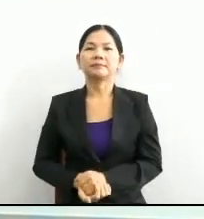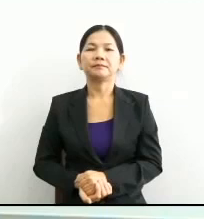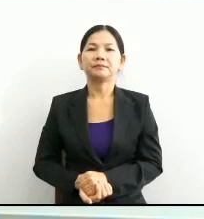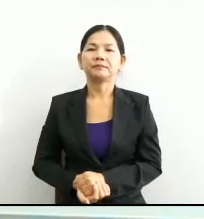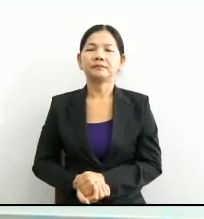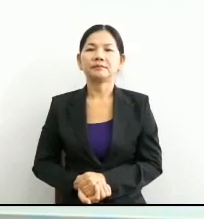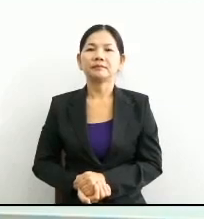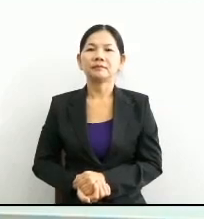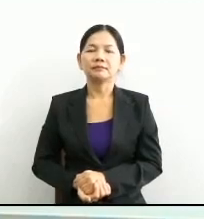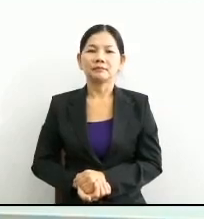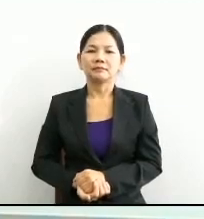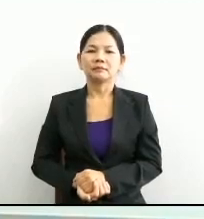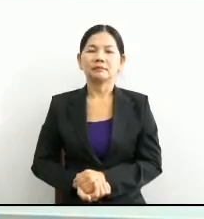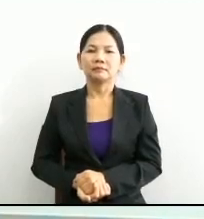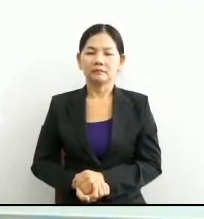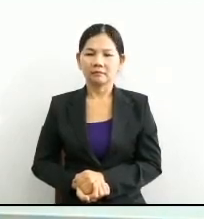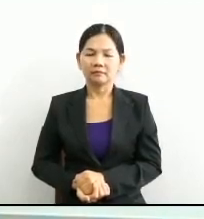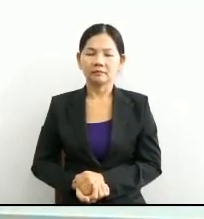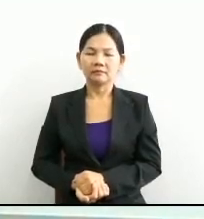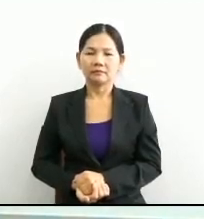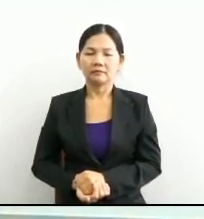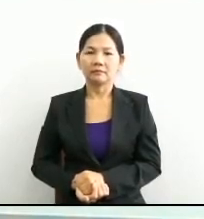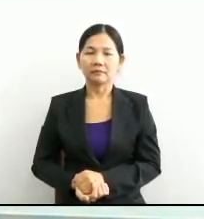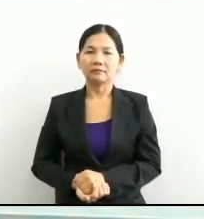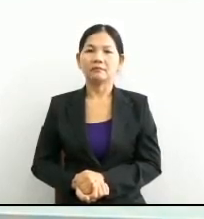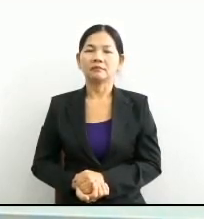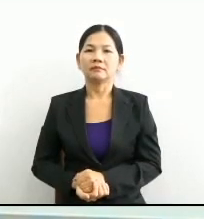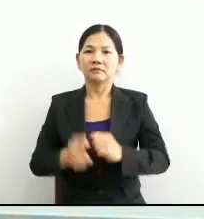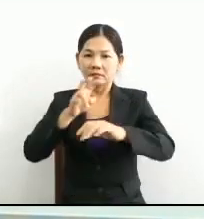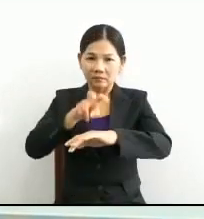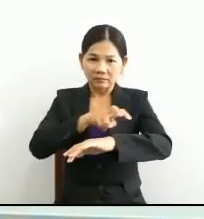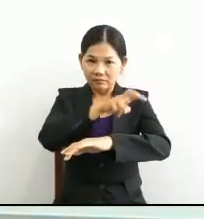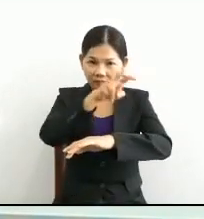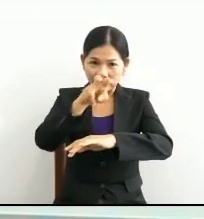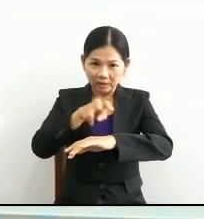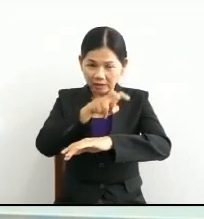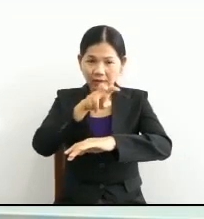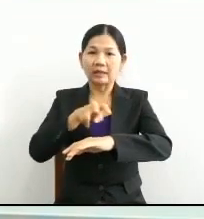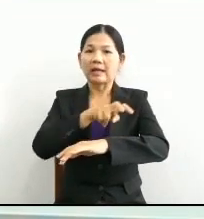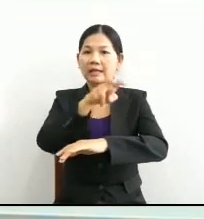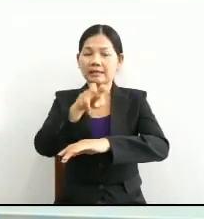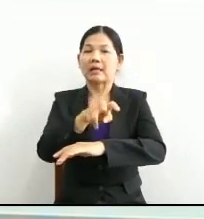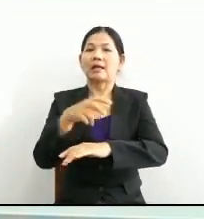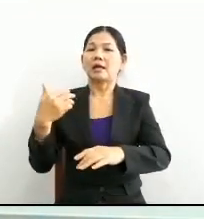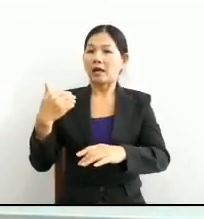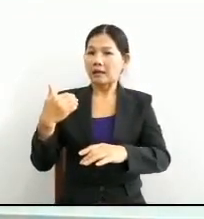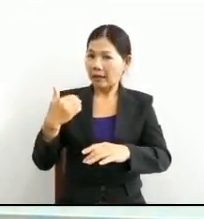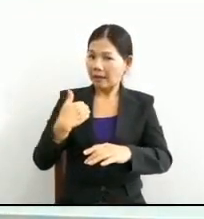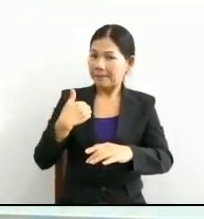nè kêu con xoài rau con dưa pía rẻ xa ta rẻ xa miếng thân nặng pía chị ấy mình nịch đôi mình đành